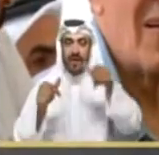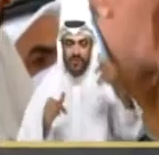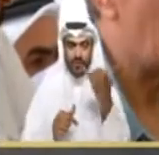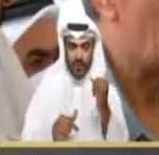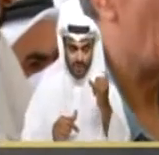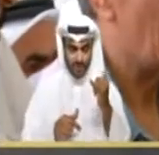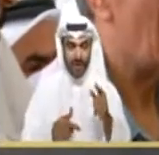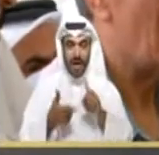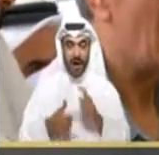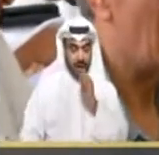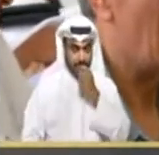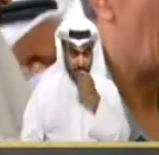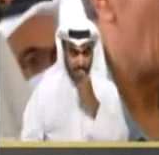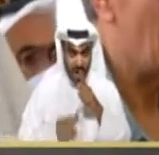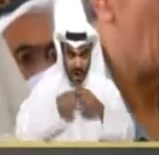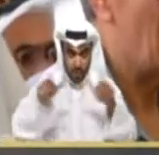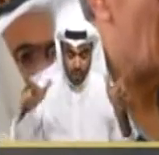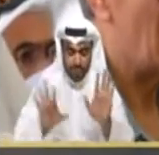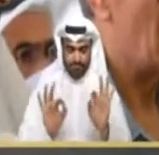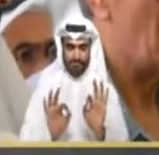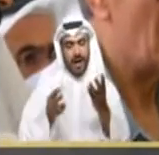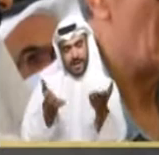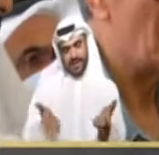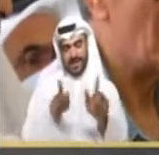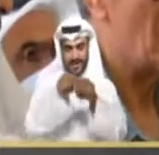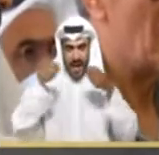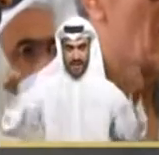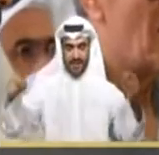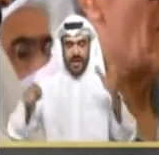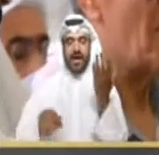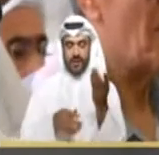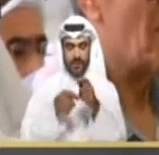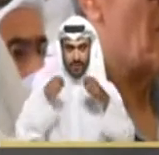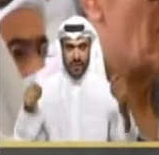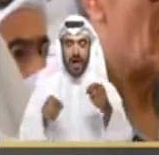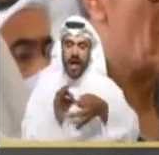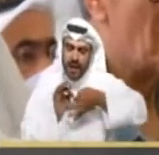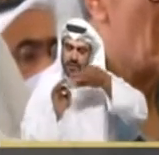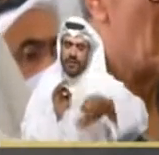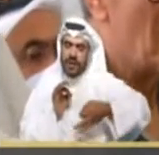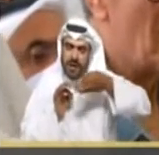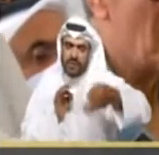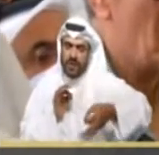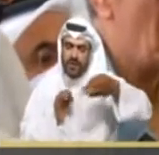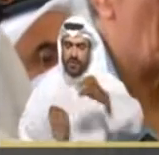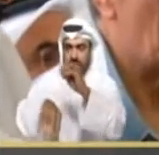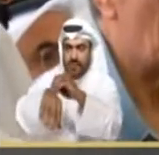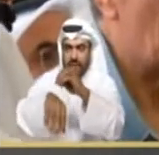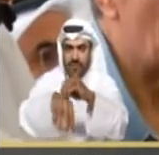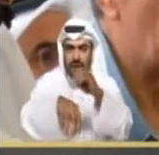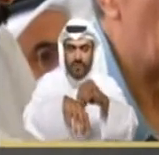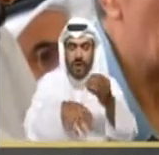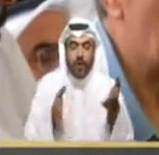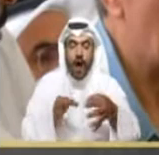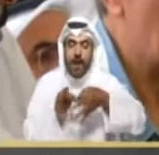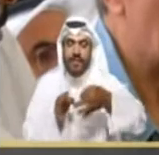بعضها لا يمكن الحديث عنه يعني في العلن، إلا أنه يعني شرح للأخوة النواب الكثير